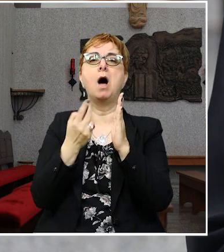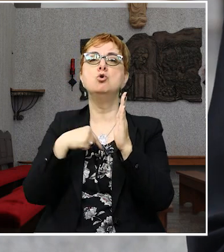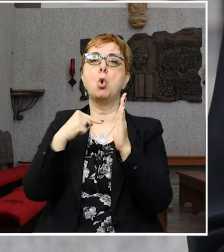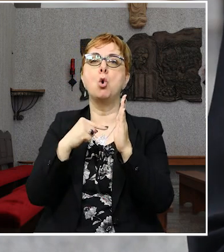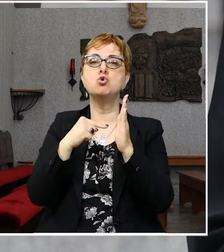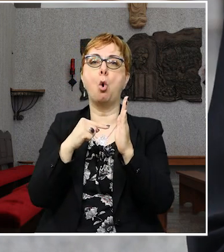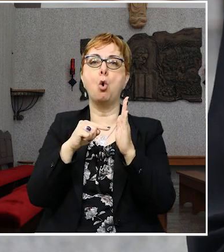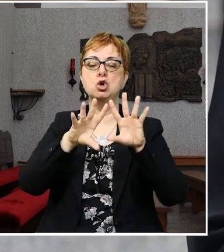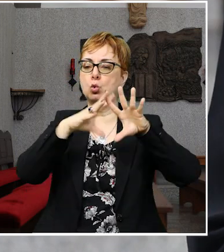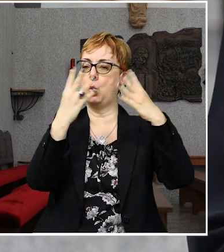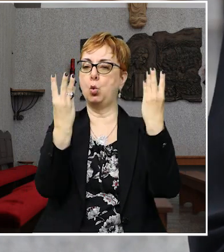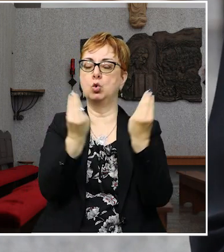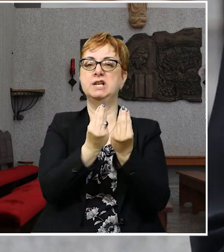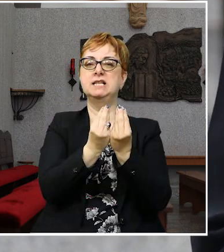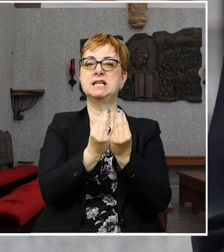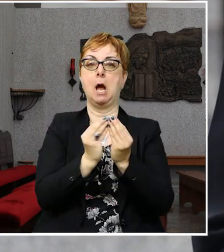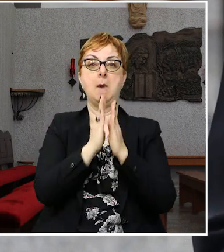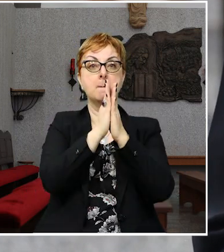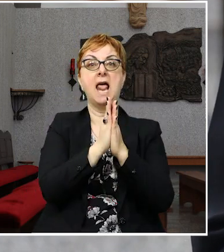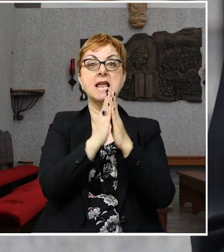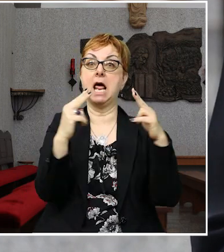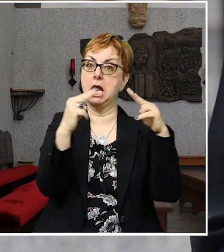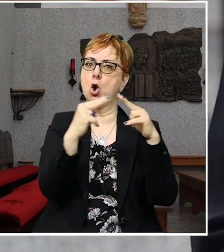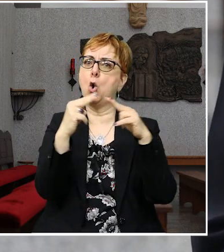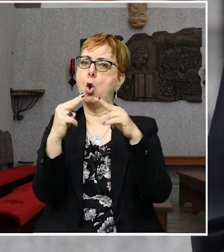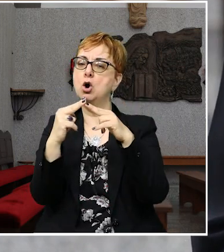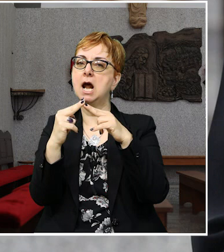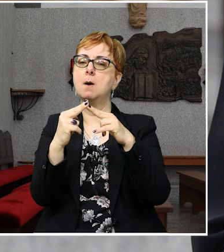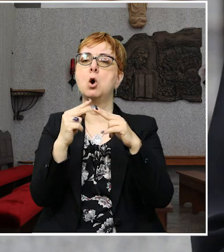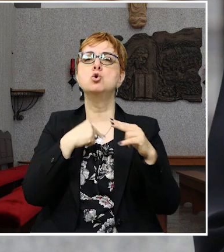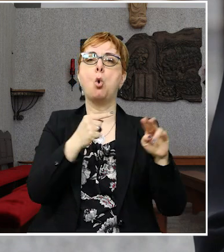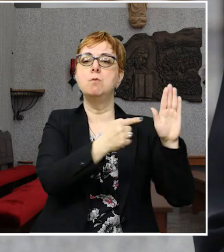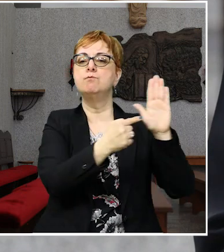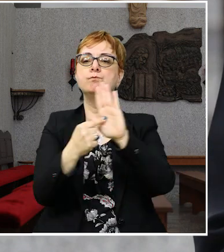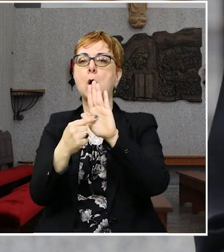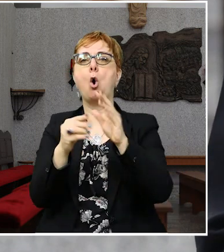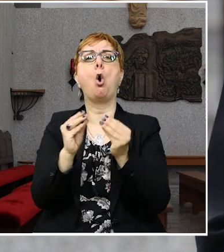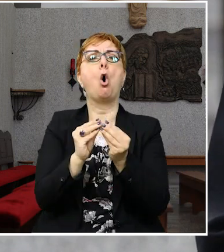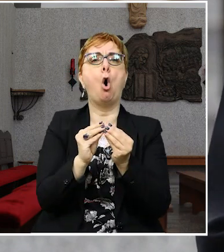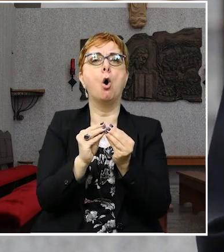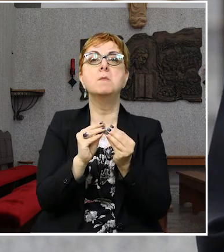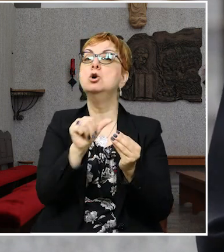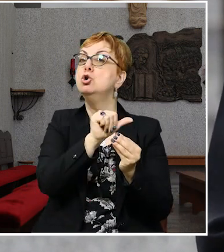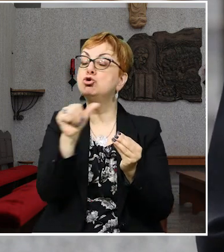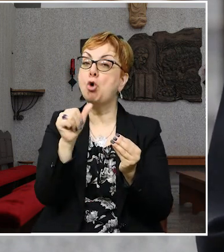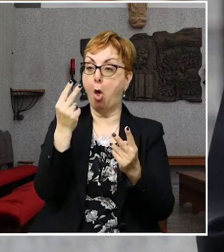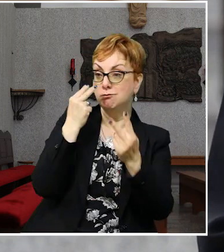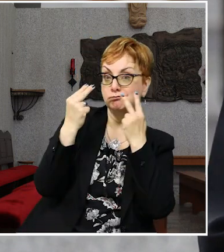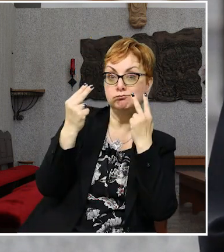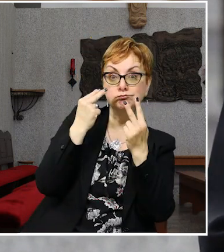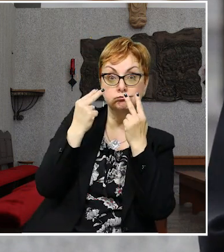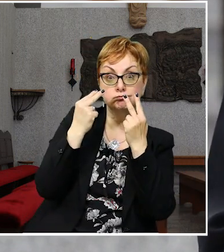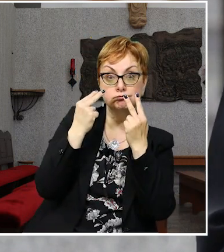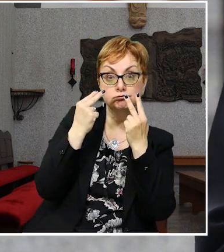per pregare insieme, come ci presentiamo? Ci presentiamo soltanto per farci